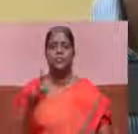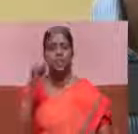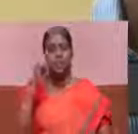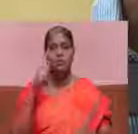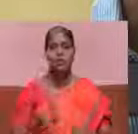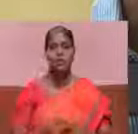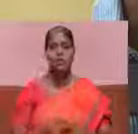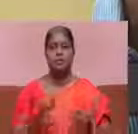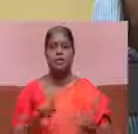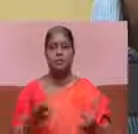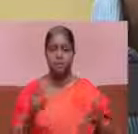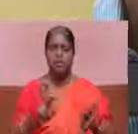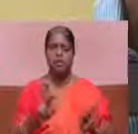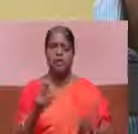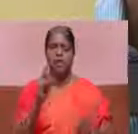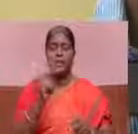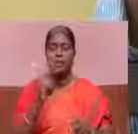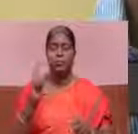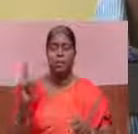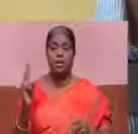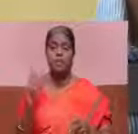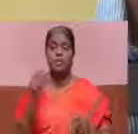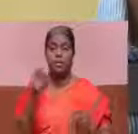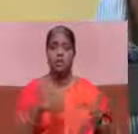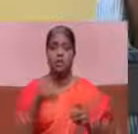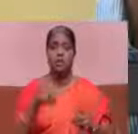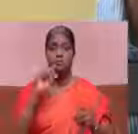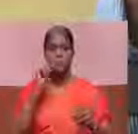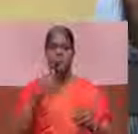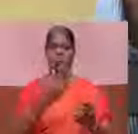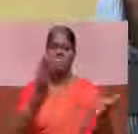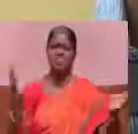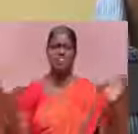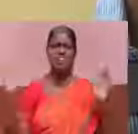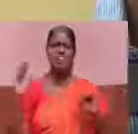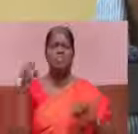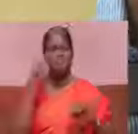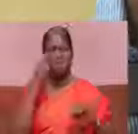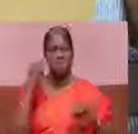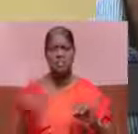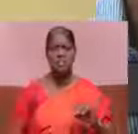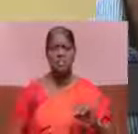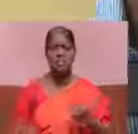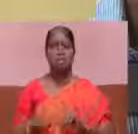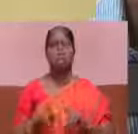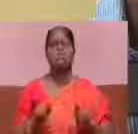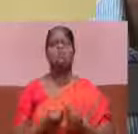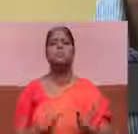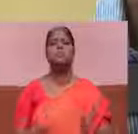உங்களுக்கு தெரியுமா, நம் நாட்டில் 2.2% மக்கள் ஏதாவது ஒரு வகையான உடல் குறைபாடுகளுடன் உள்ளார்கள்.